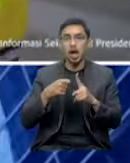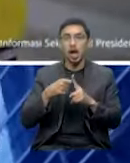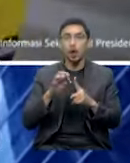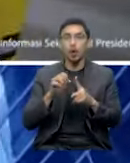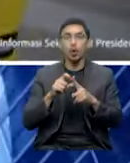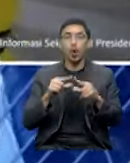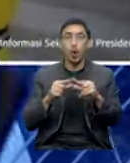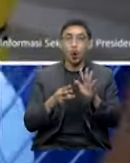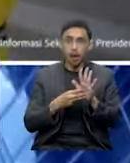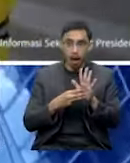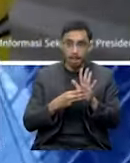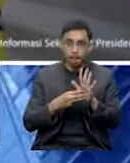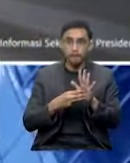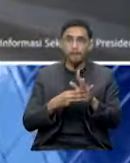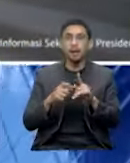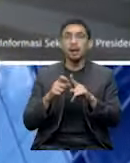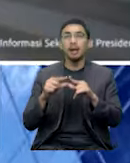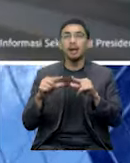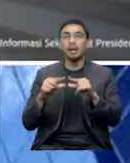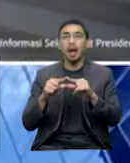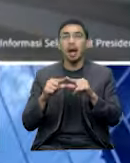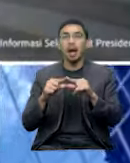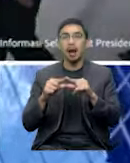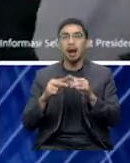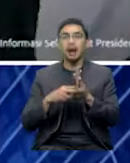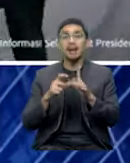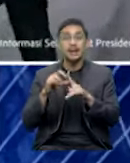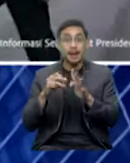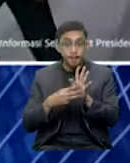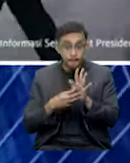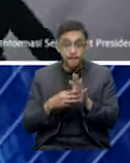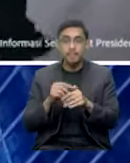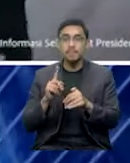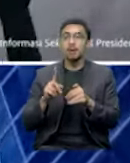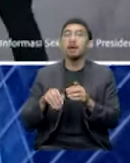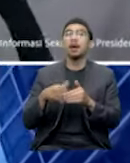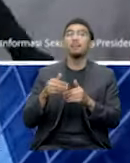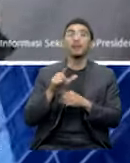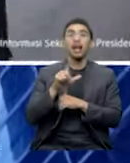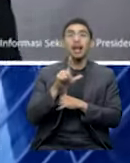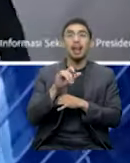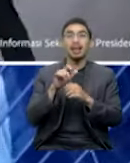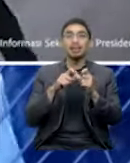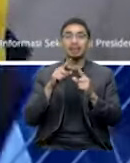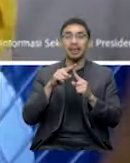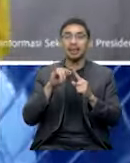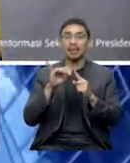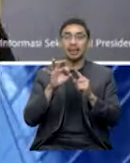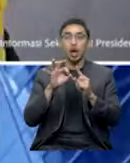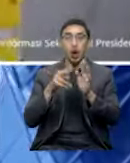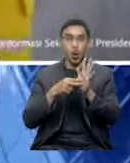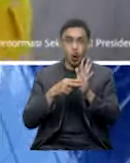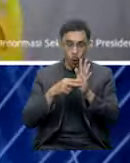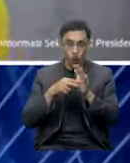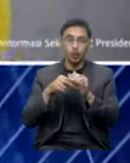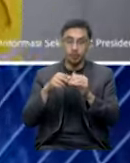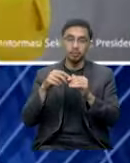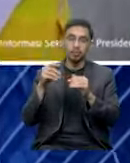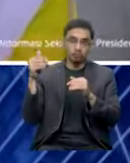juga ada Dandim. Kemudian nantinya Jenderal Polisi Listio Sigit Prabowo, Kapolri, juga akan hadir dengan didampingi